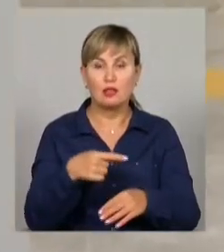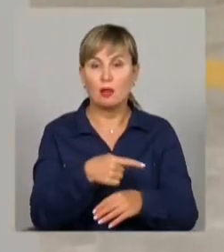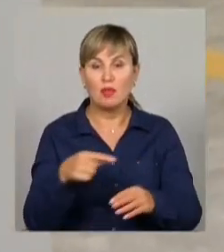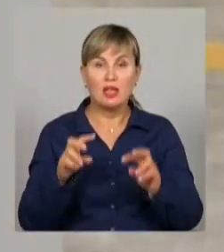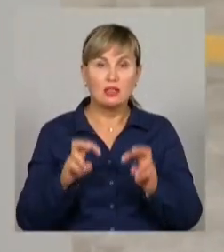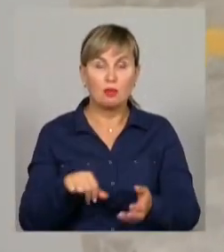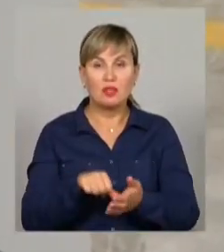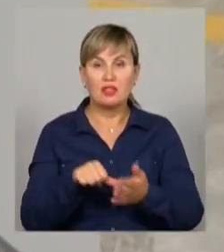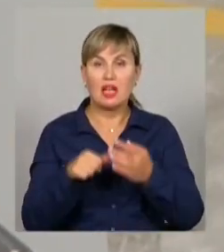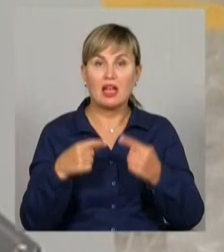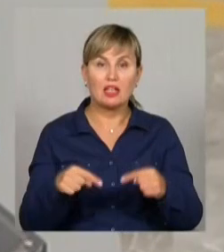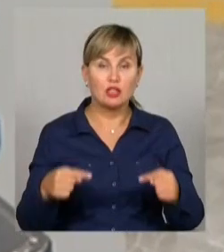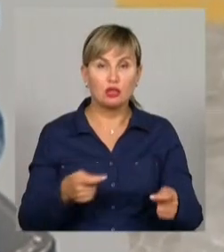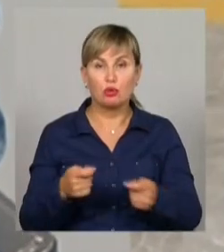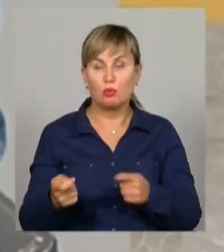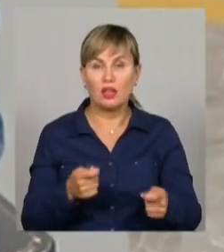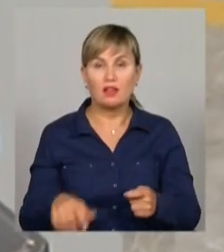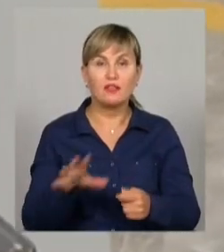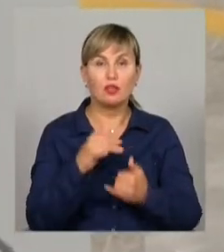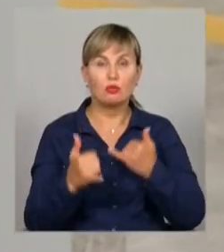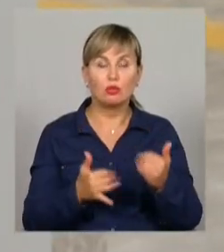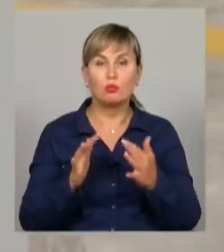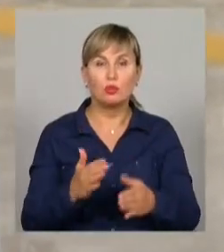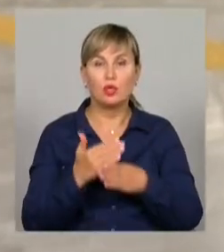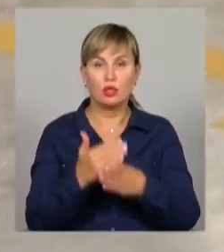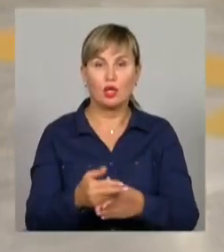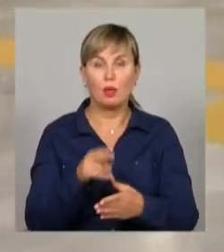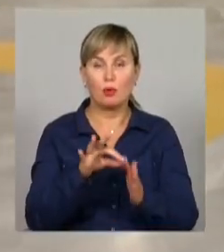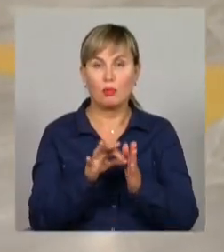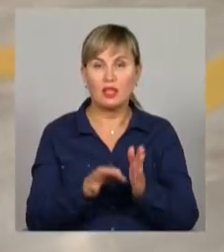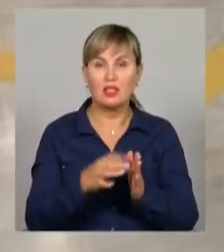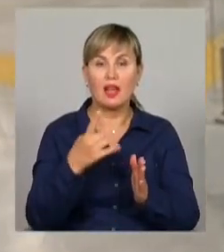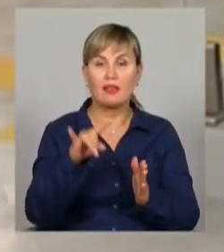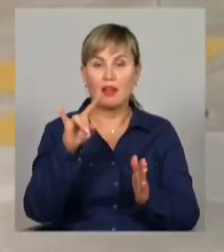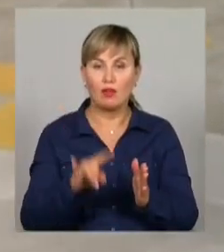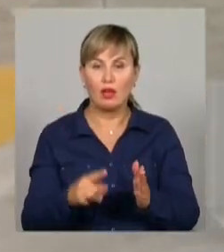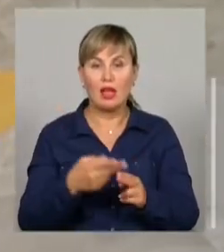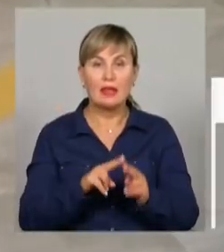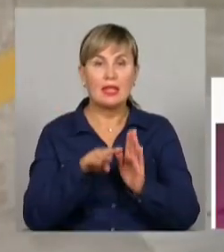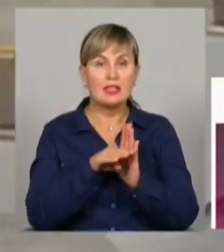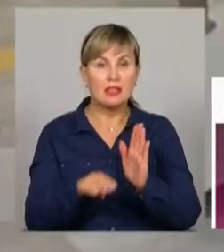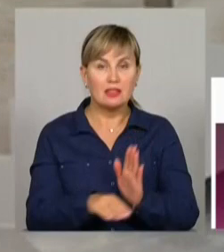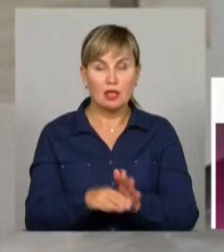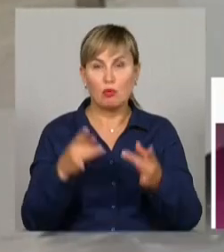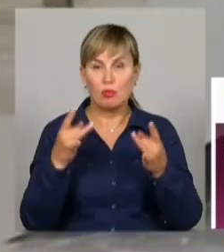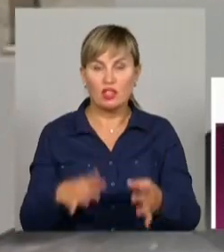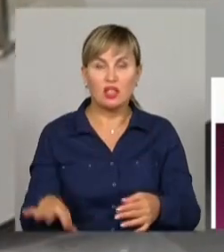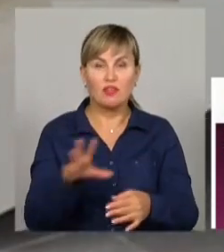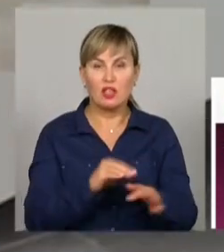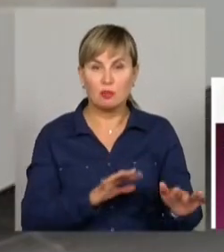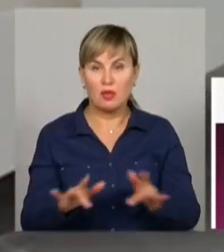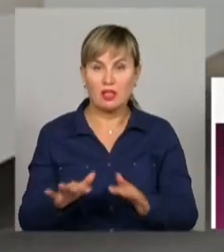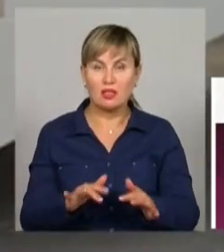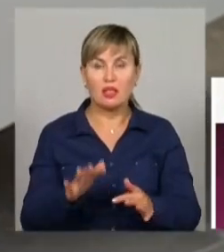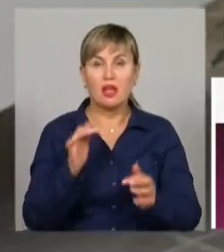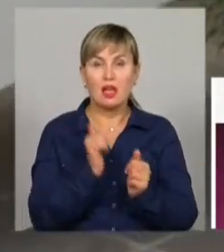сидят представители различных управлений. Все услуги здесь будут оказываться по принципу одного окна. Эта система значительно упрощает весь процесс. То